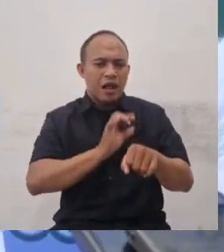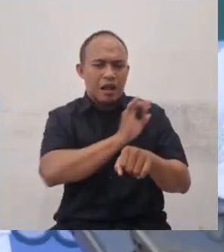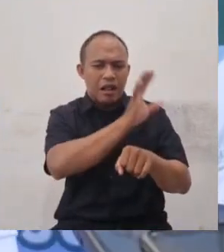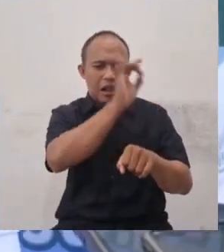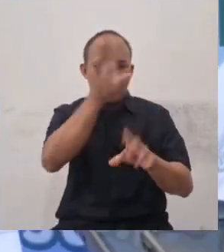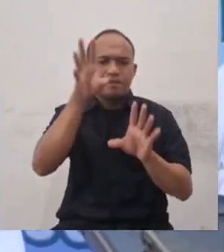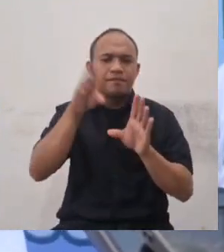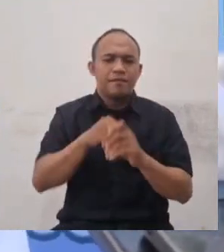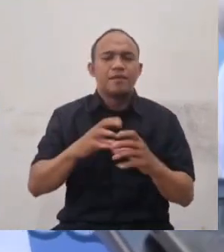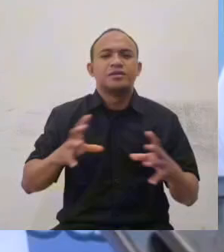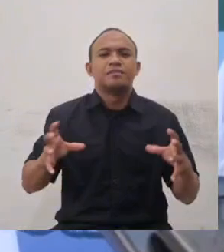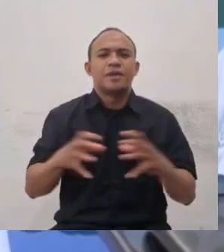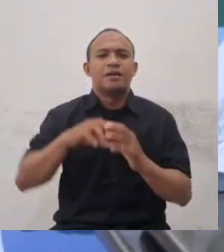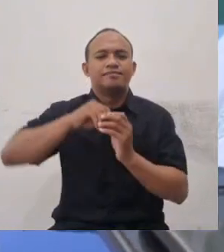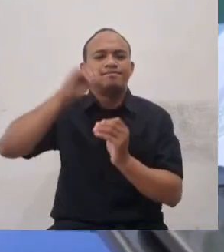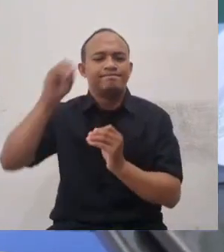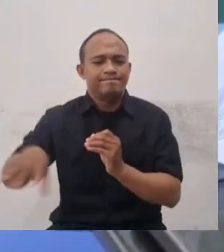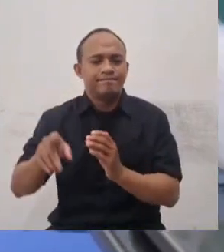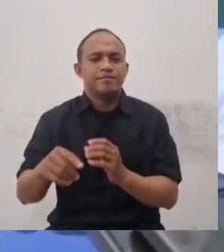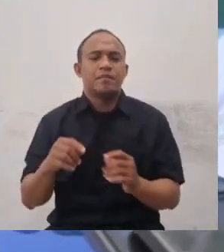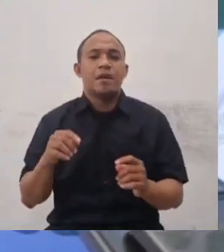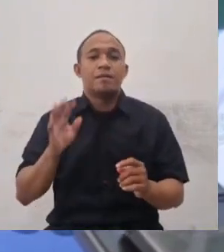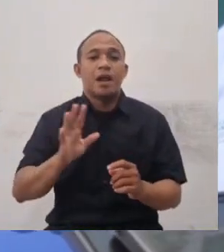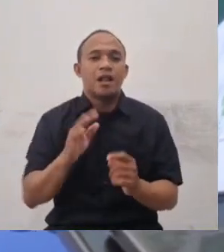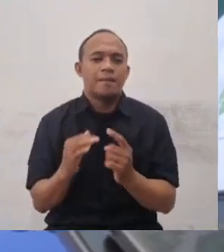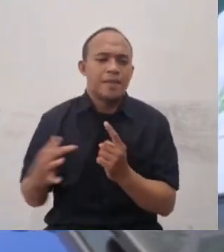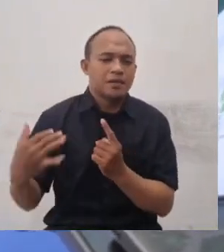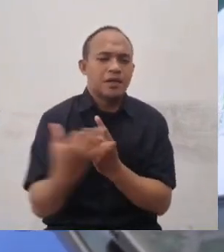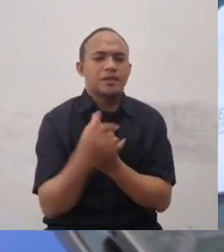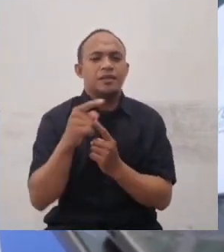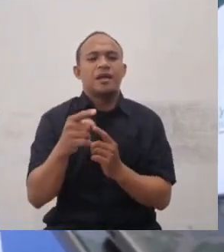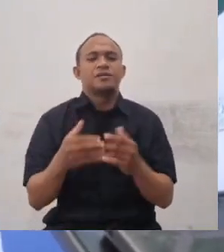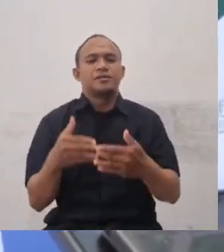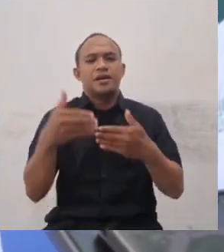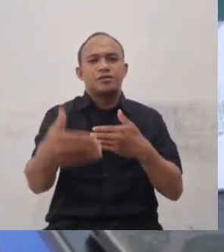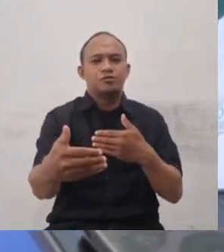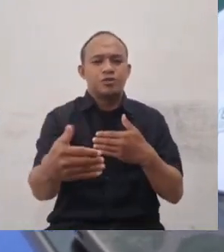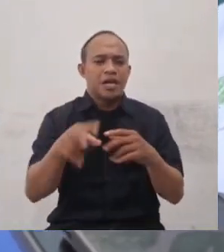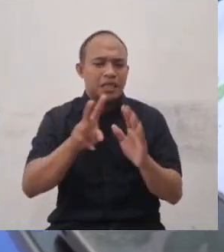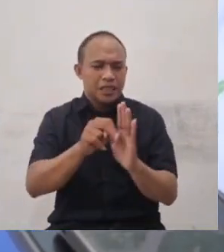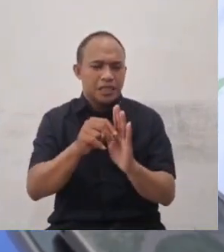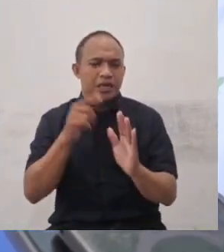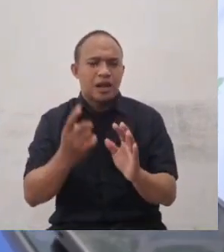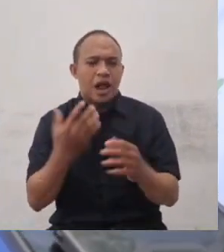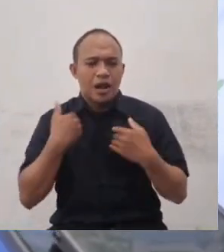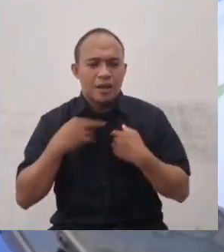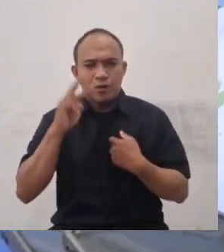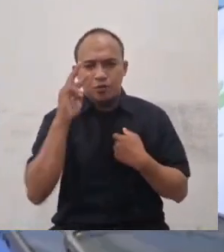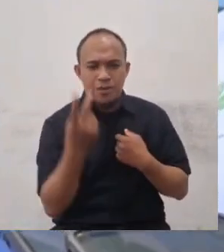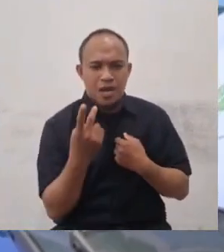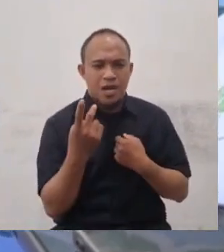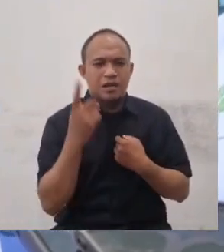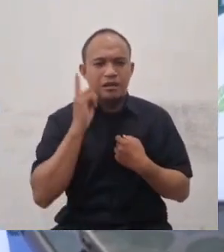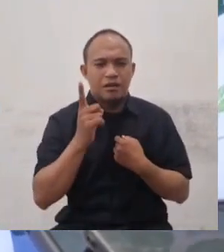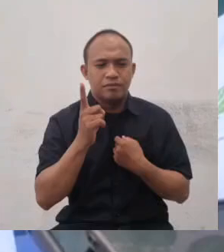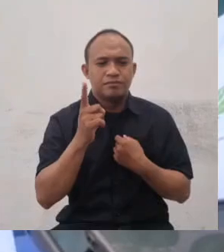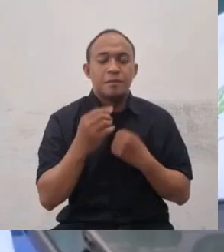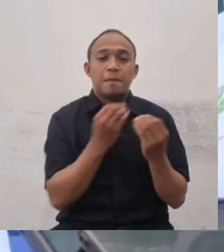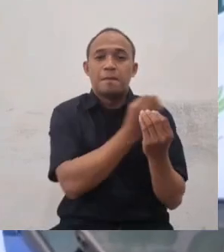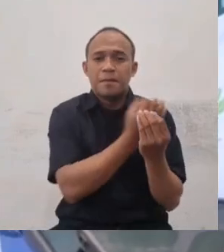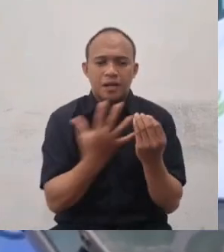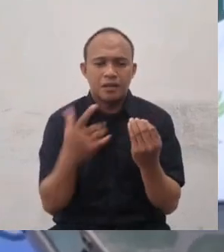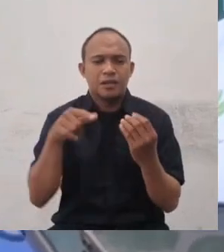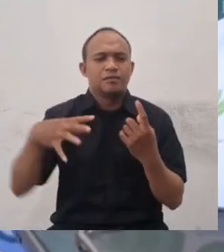budaya tidak membuang sampah sembarangan kepada masyarakat. Nah, dilanjutkan juga nantinya harus ada perubahan mindset dari